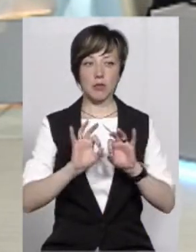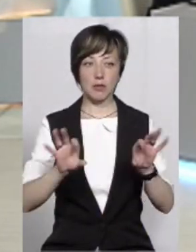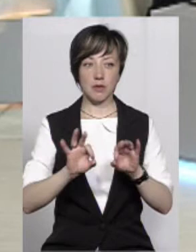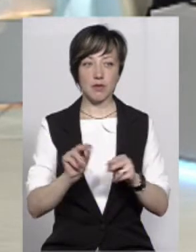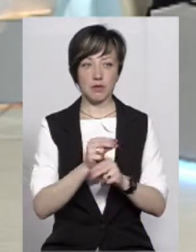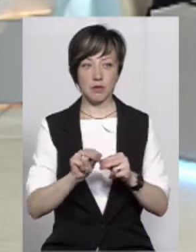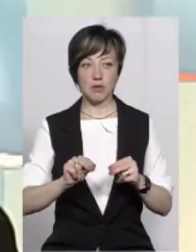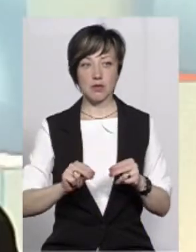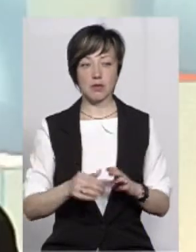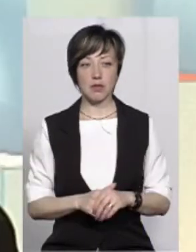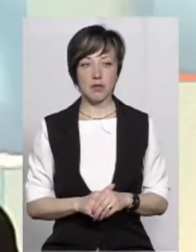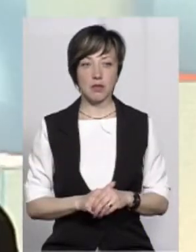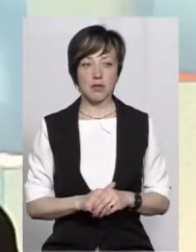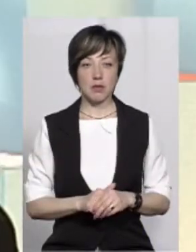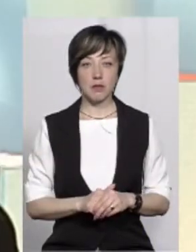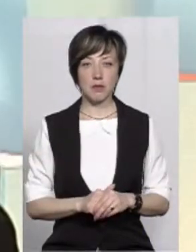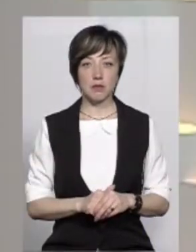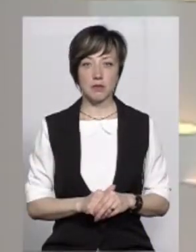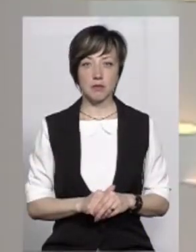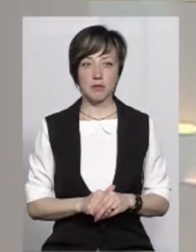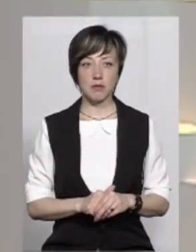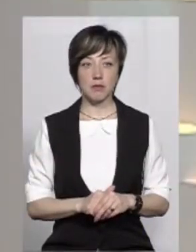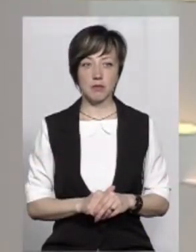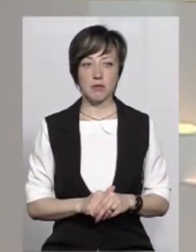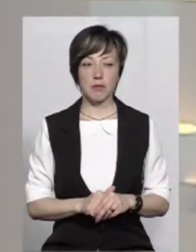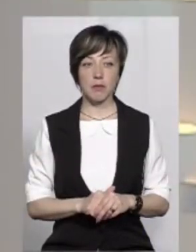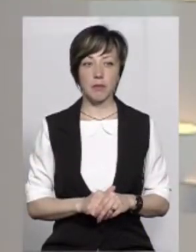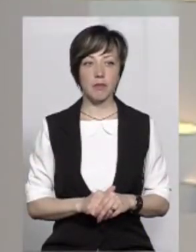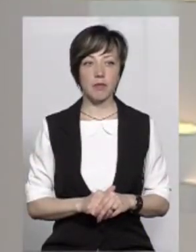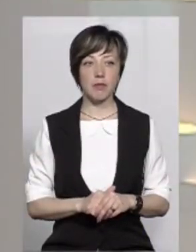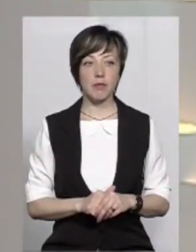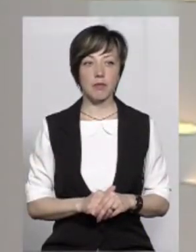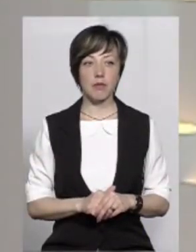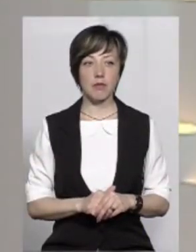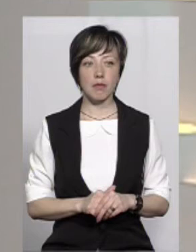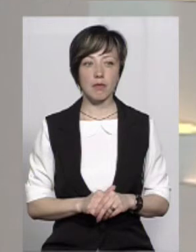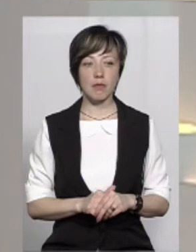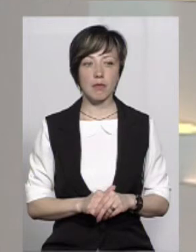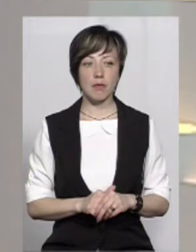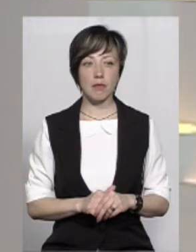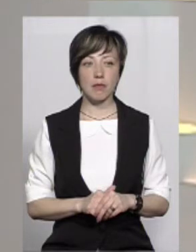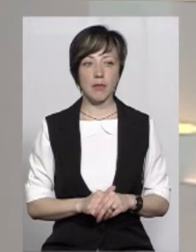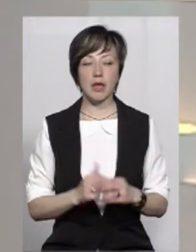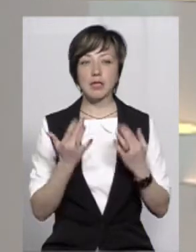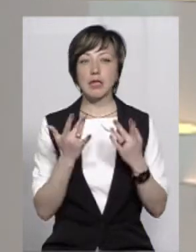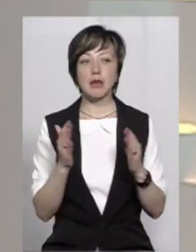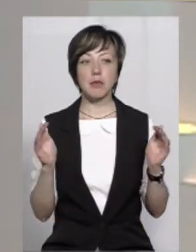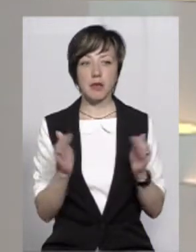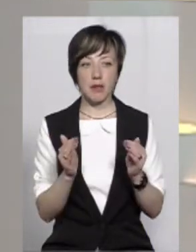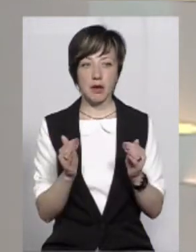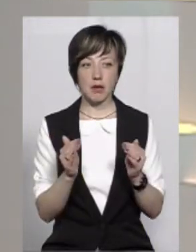проводити виховну роботу, інформувати. Крім стерилізації, ще так. Треба це було. Пане Криле, а скажіть, скільки мінімально